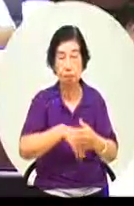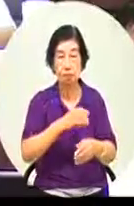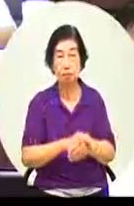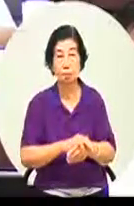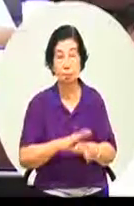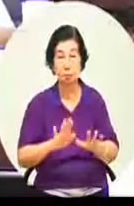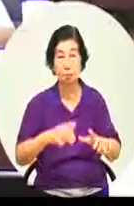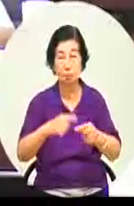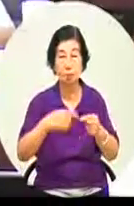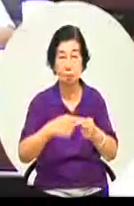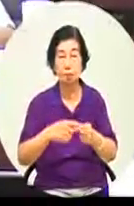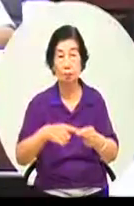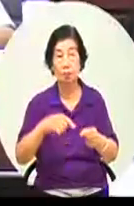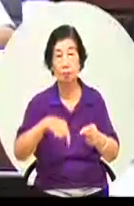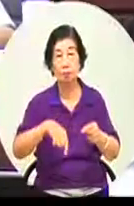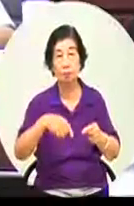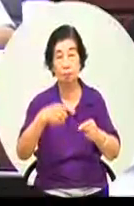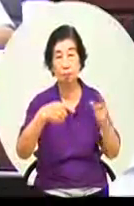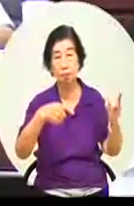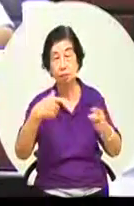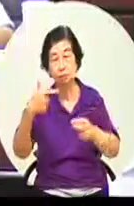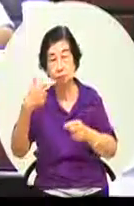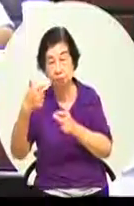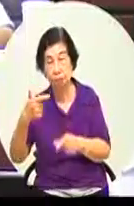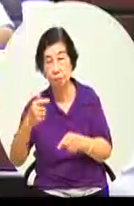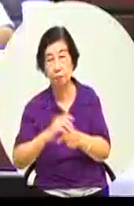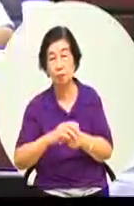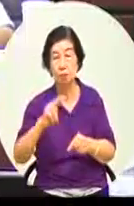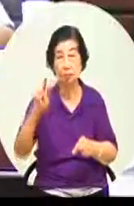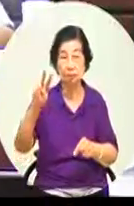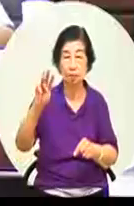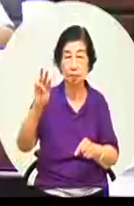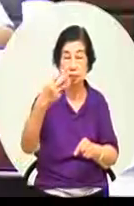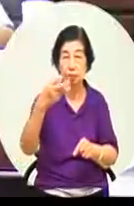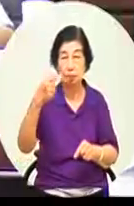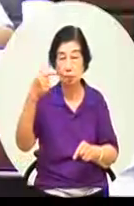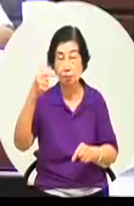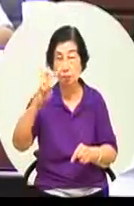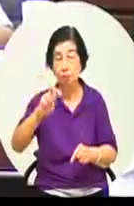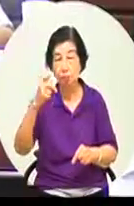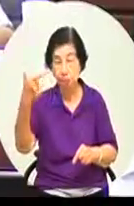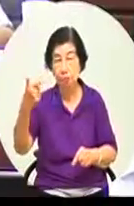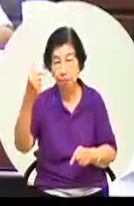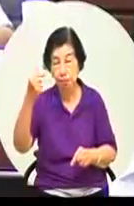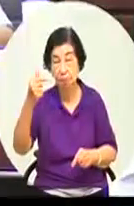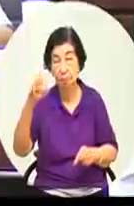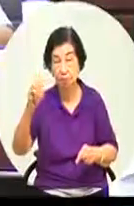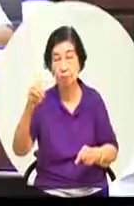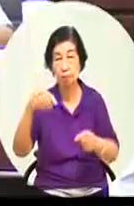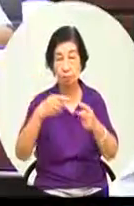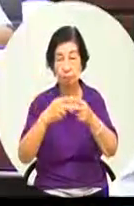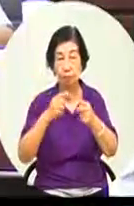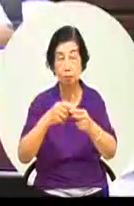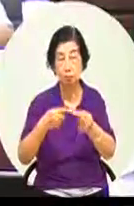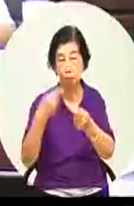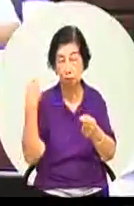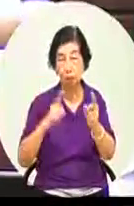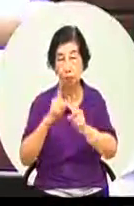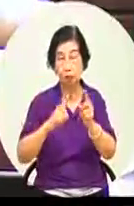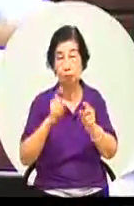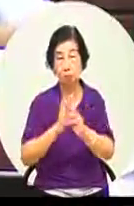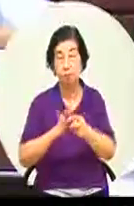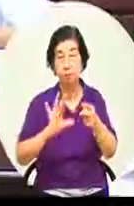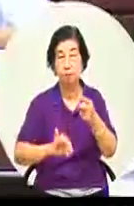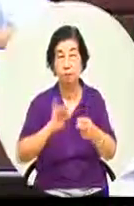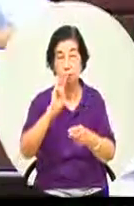月有232万人在高雄，跟去年同期相比是国内的观光客是成长的大概